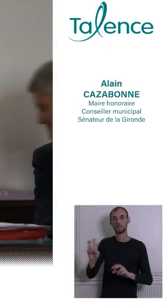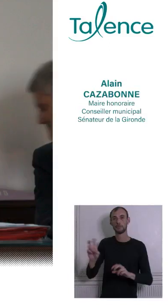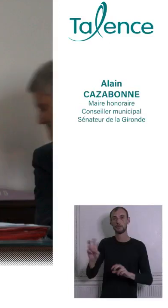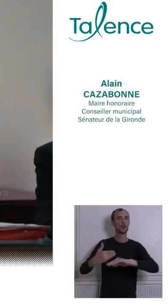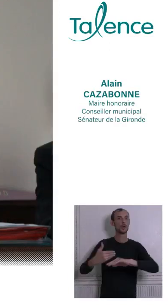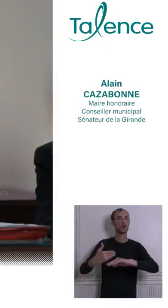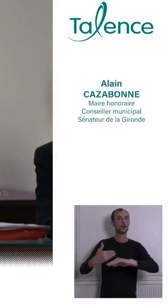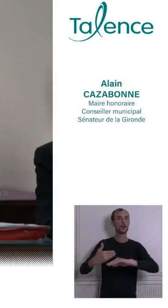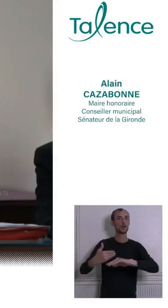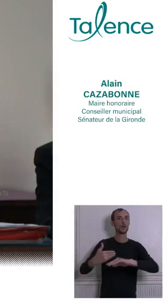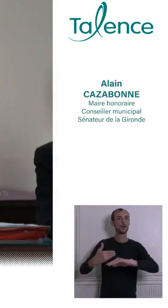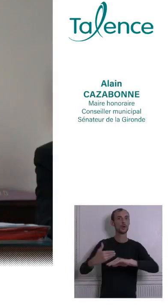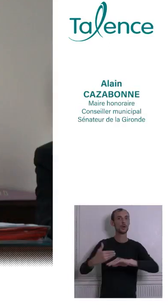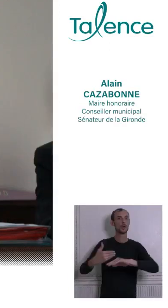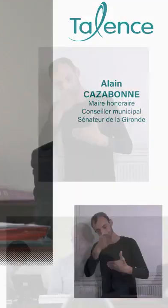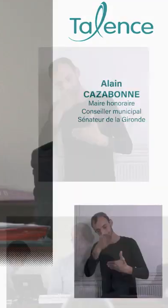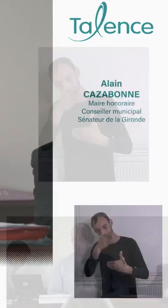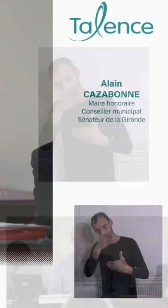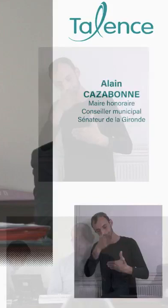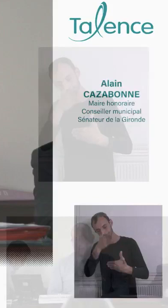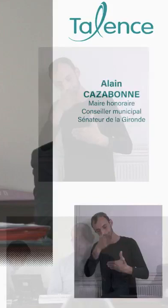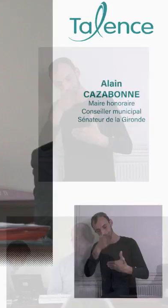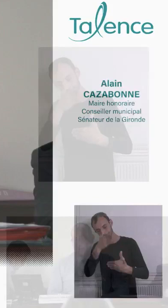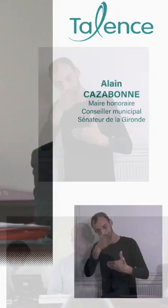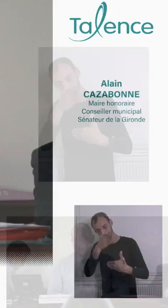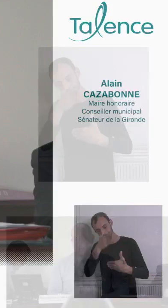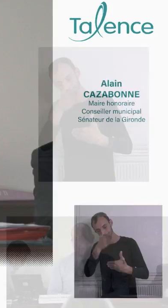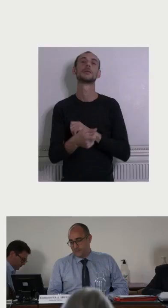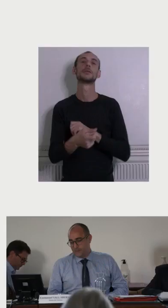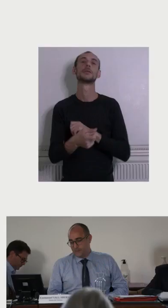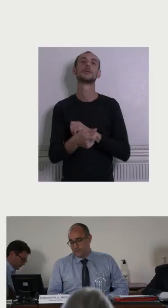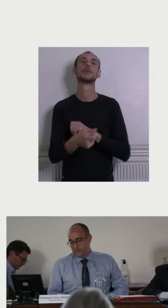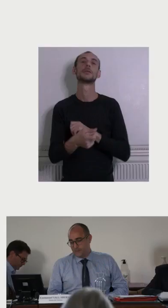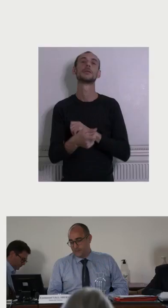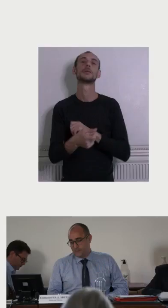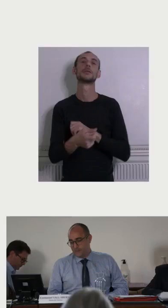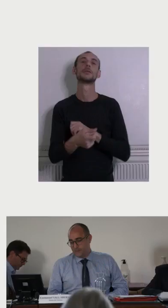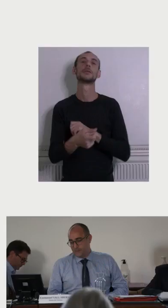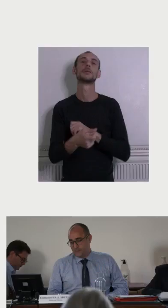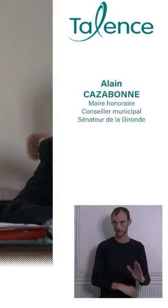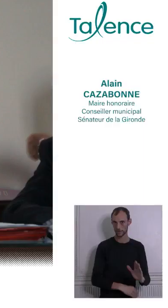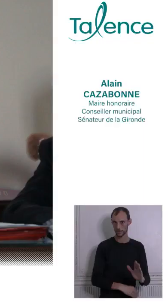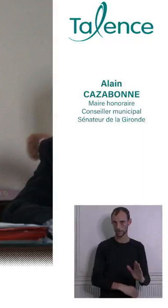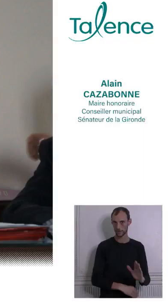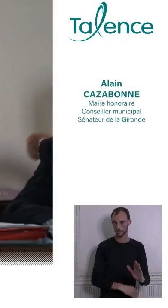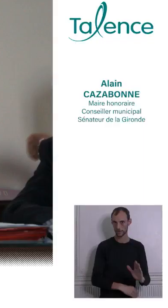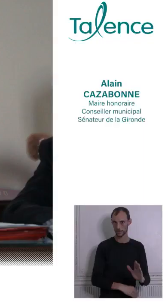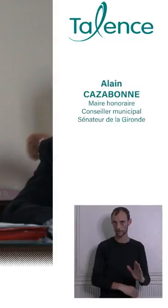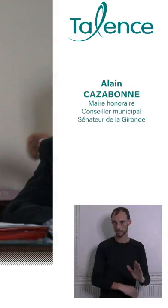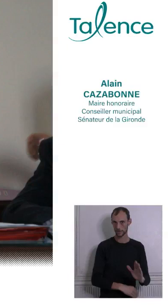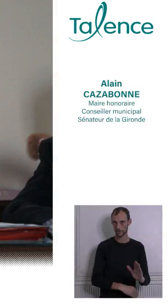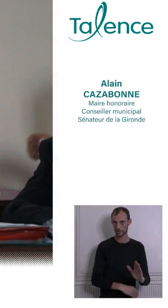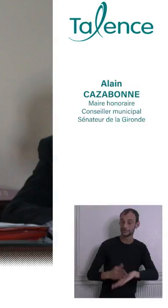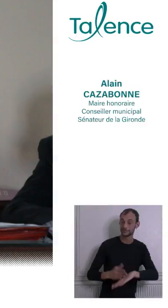contraire, et encore une fois, c'est pas moi qui le dis, c'est des actifs des journaux indépendants. Plusieurs choses donc